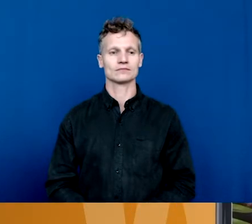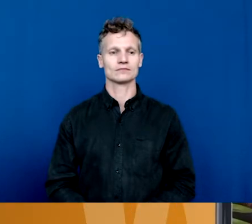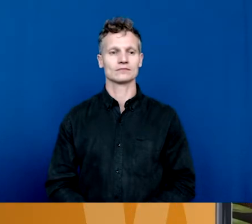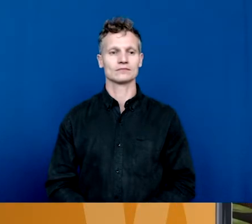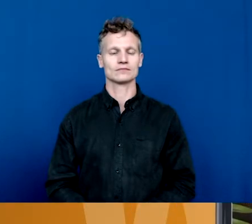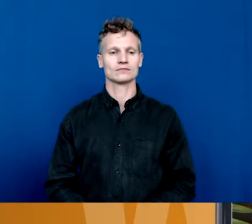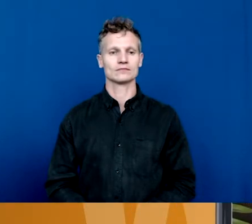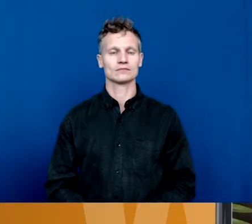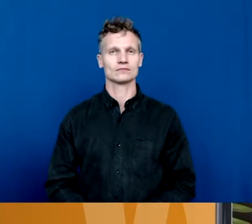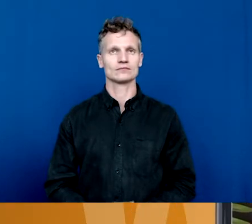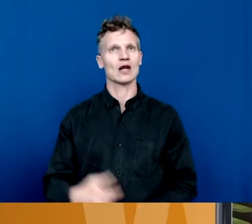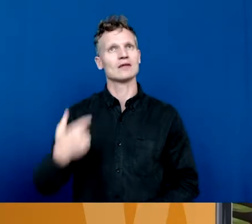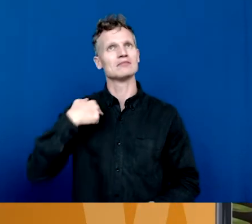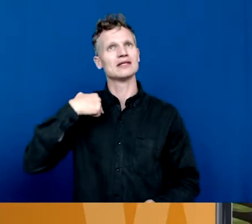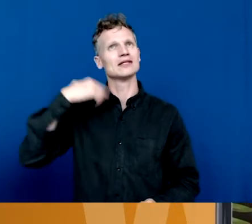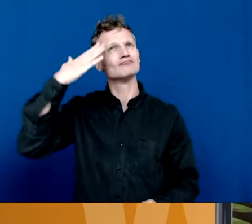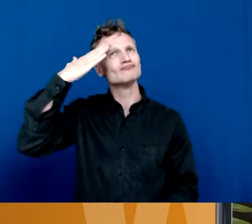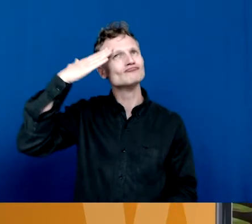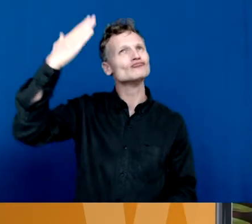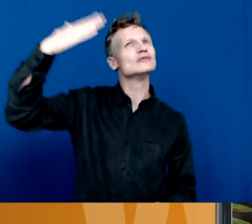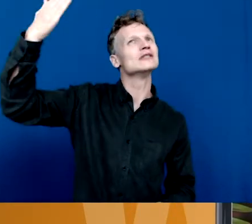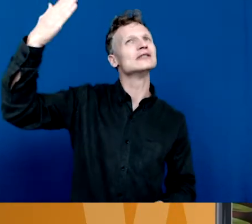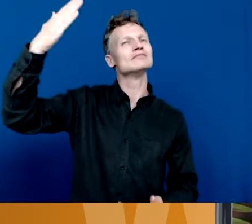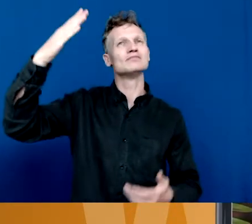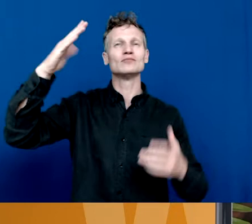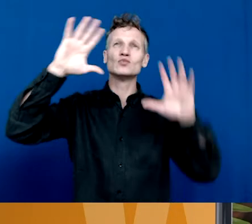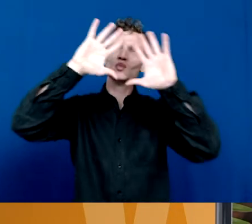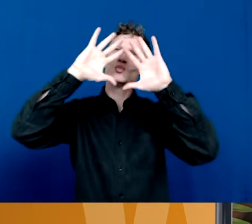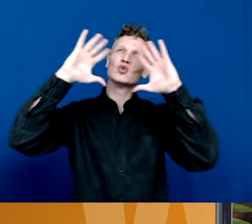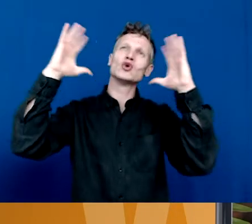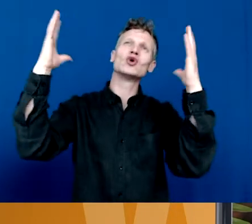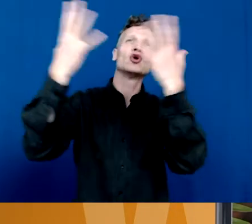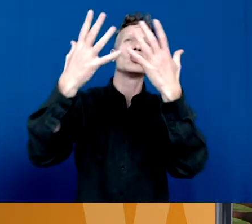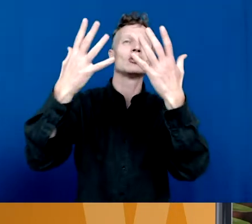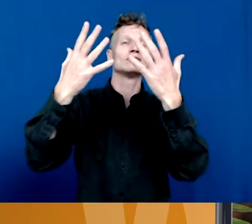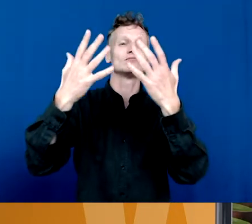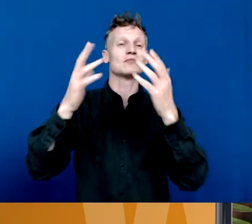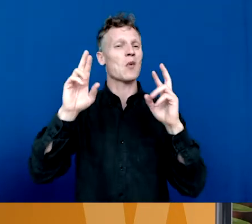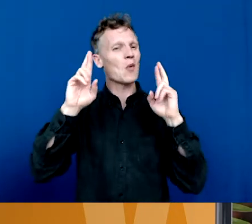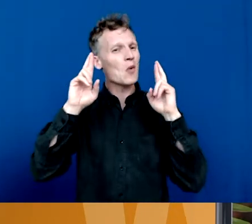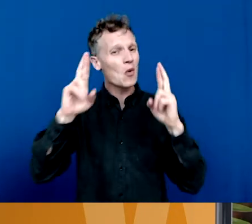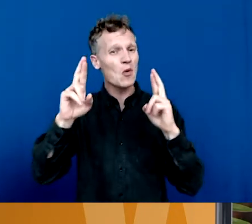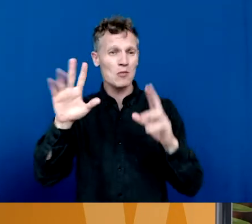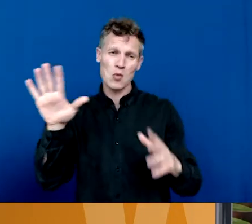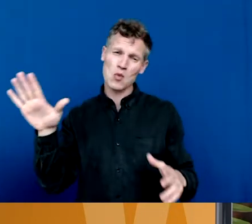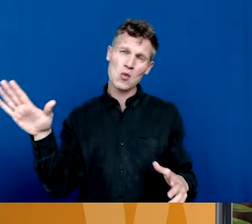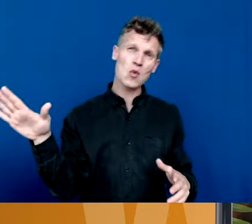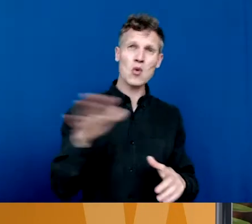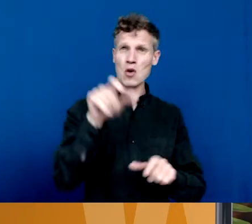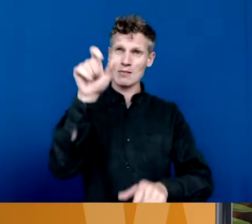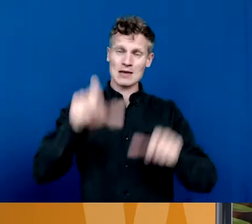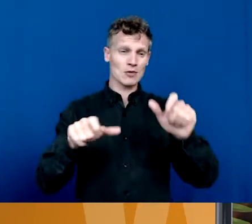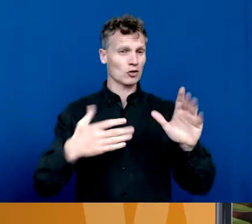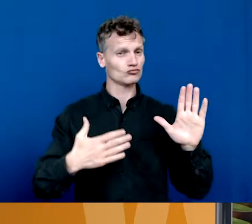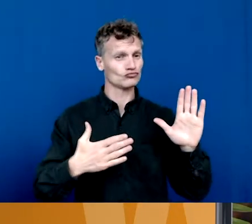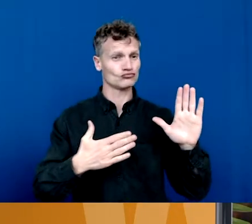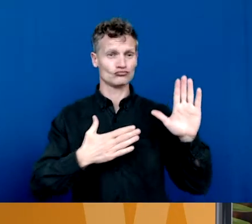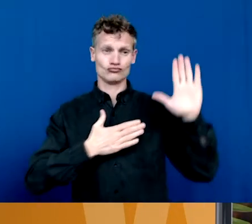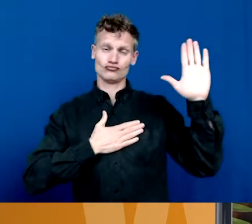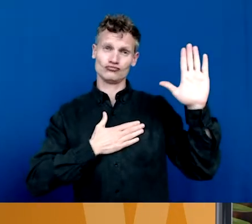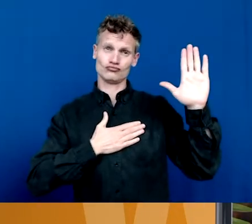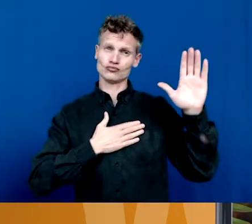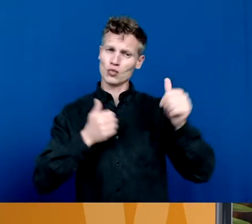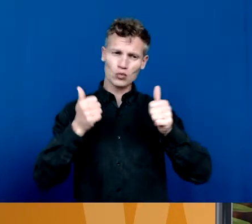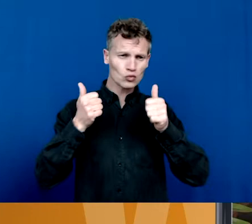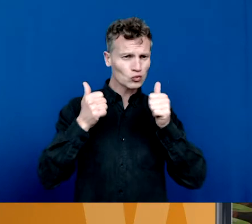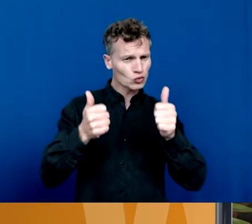Je rêve au monde de demain, dans lequel le témoignage de chacun comptera, et non pas en fonction d'un handicap,